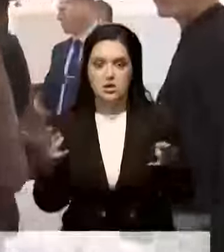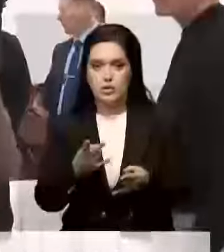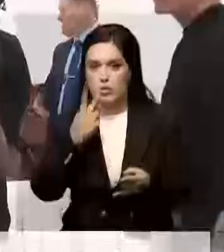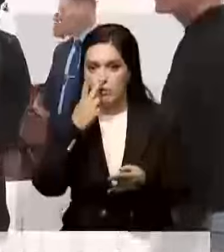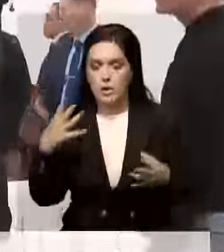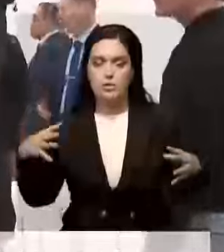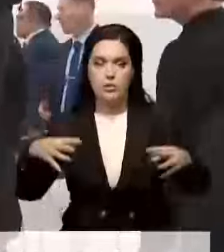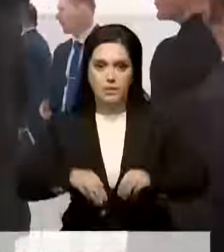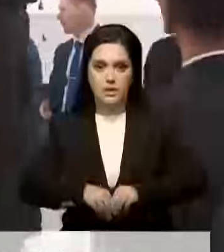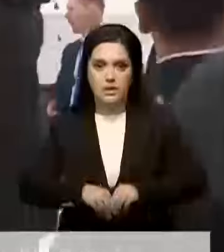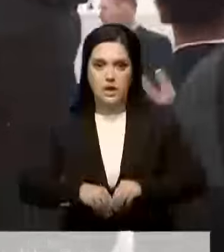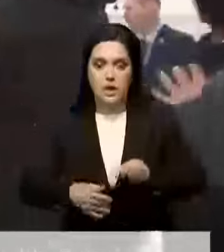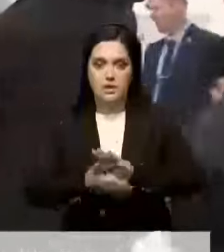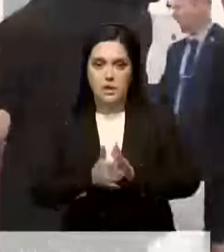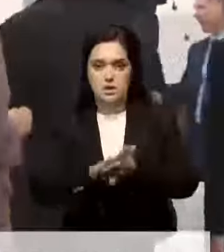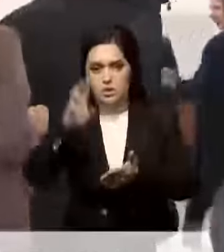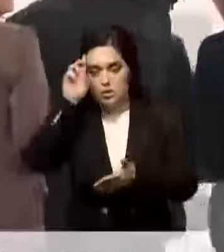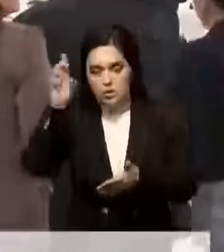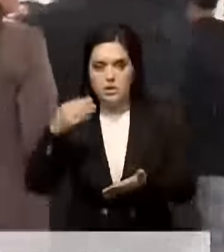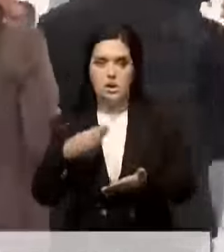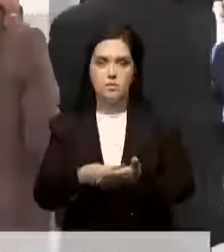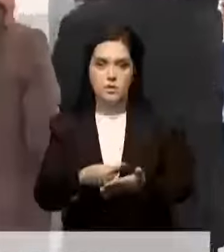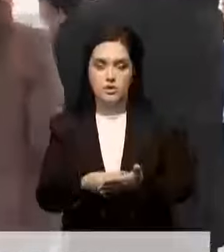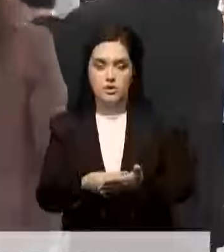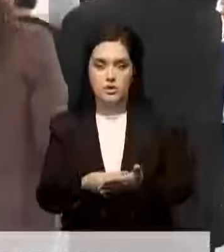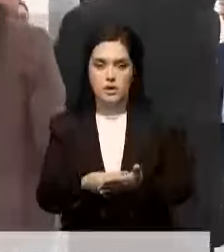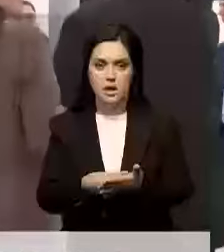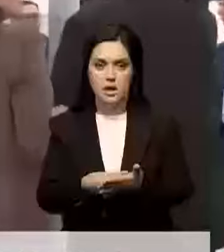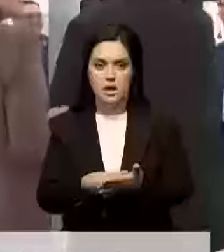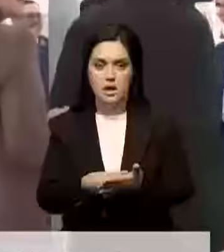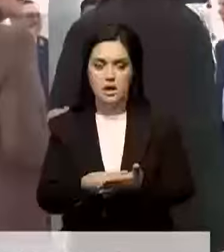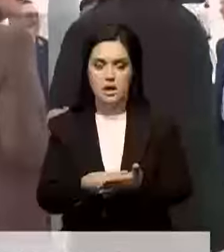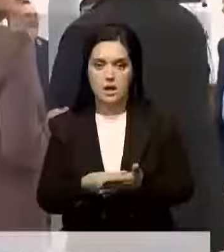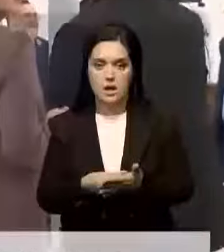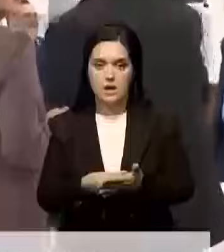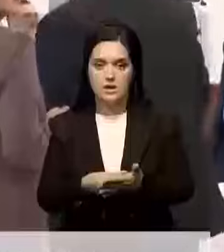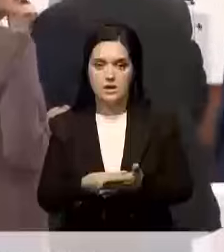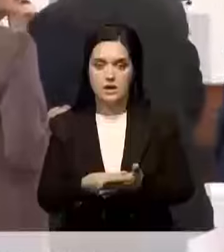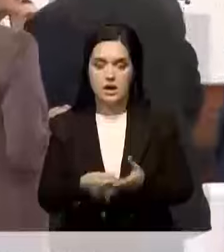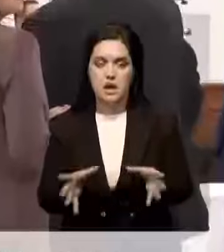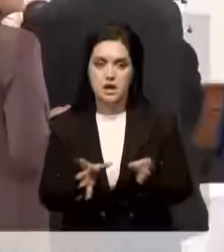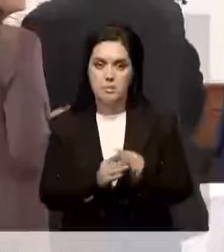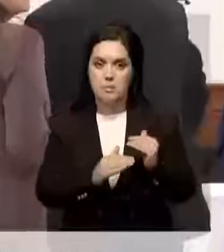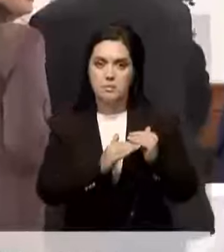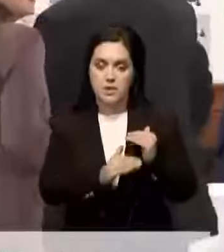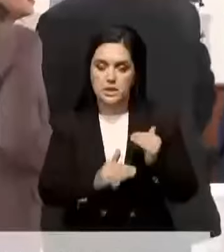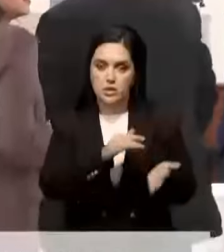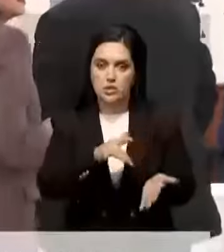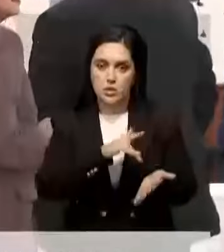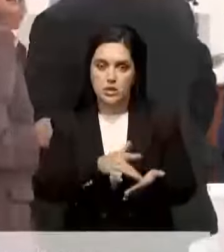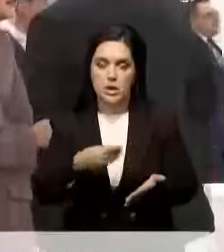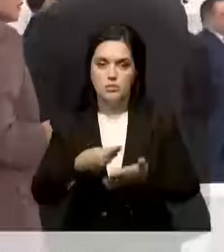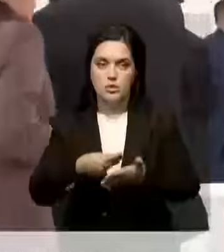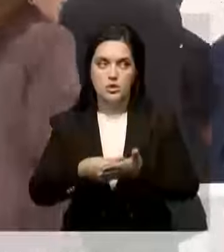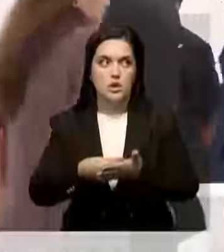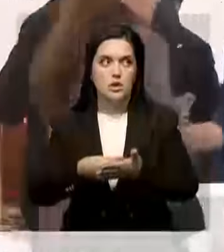в целом состояние госбюджета, а это совокупно вместе с местными бюджетами, тогда картина